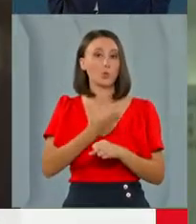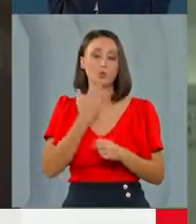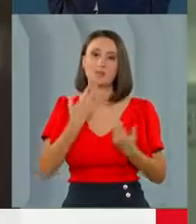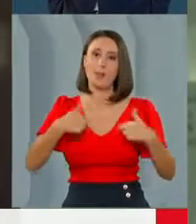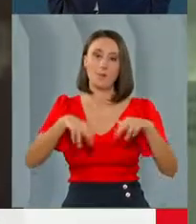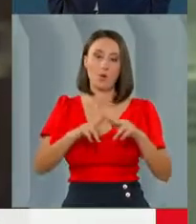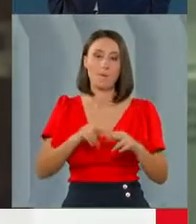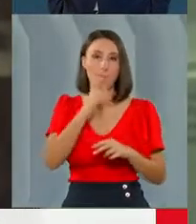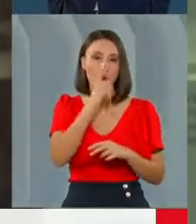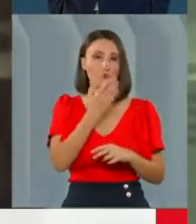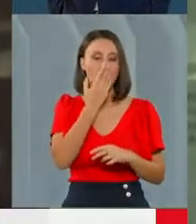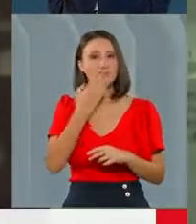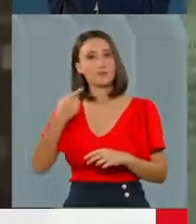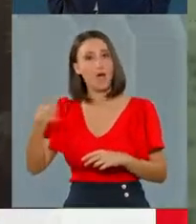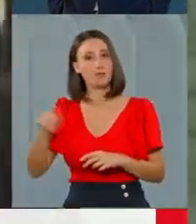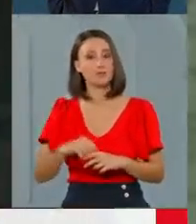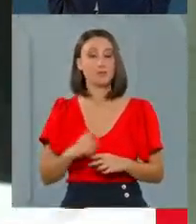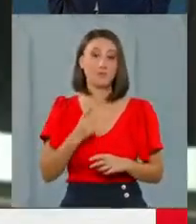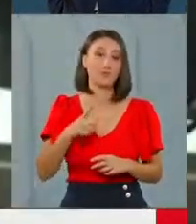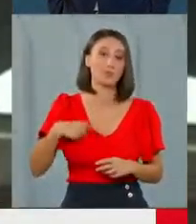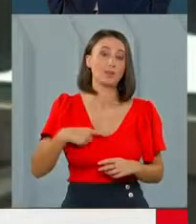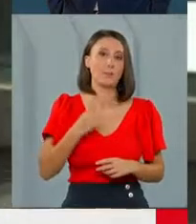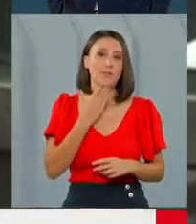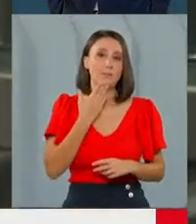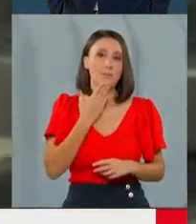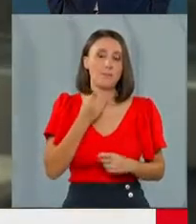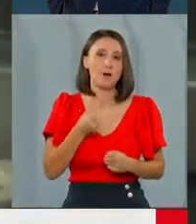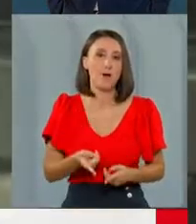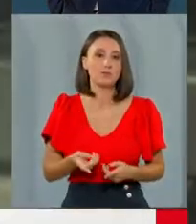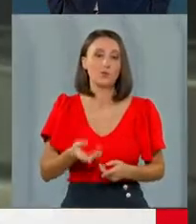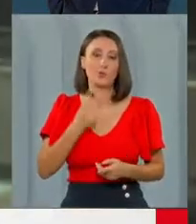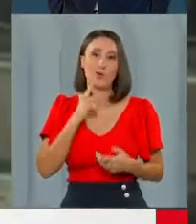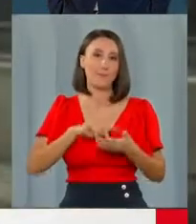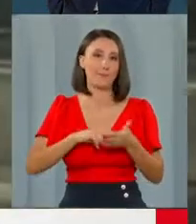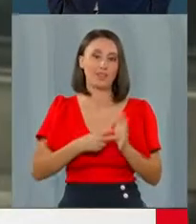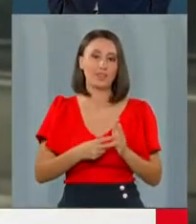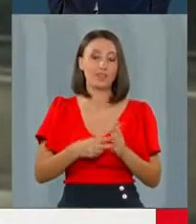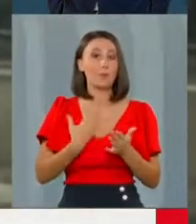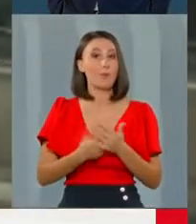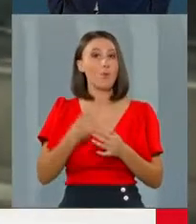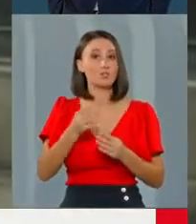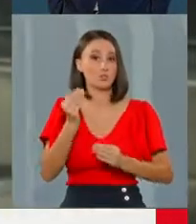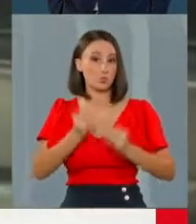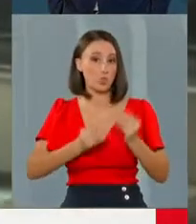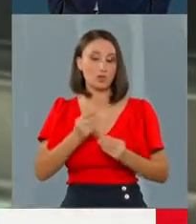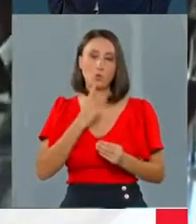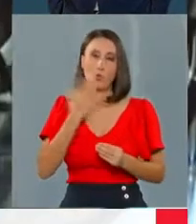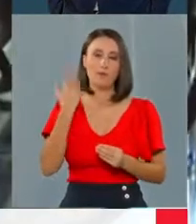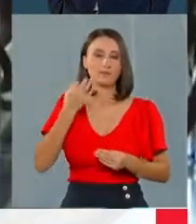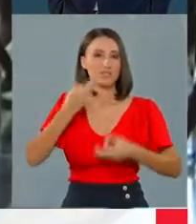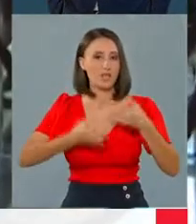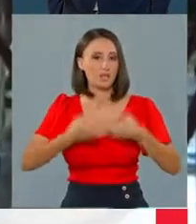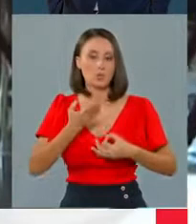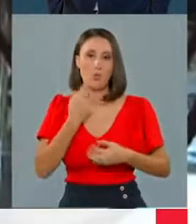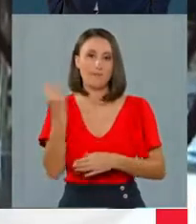noi mai rău decât alții, dar suntem, din păcate, nu ne-am pregătit, din păcate, pentru această situație. Nu avem strategii, nu